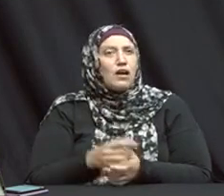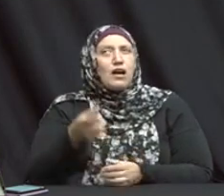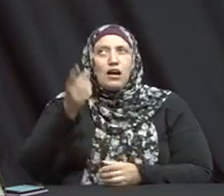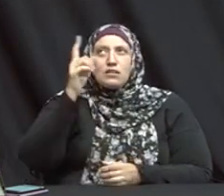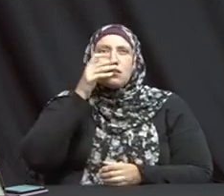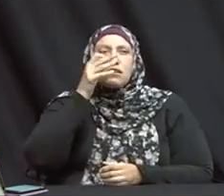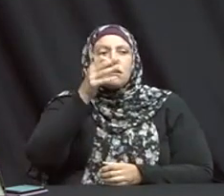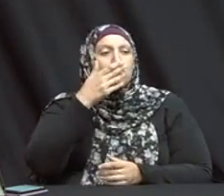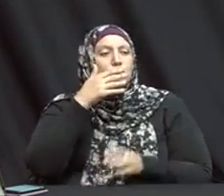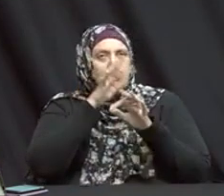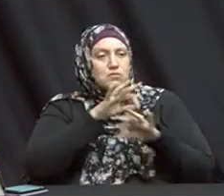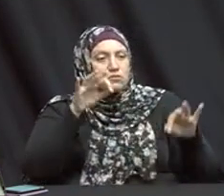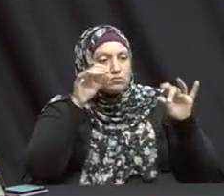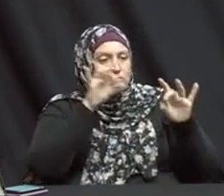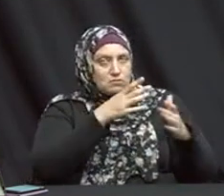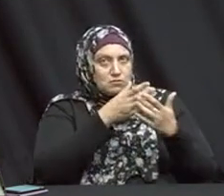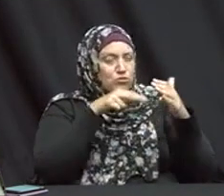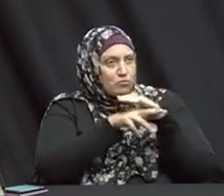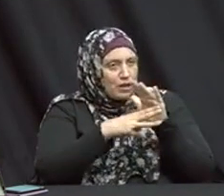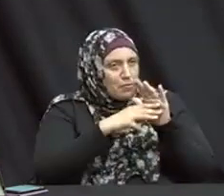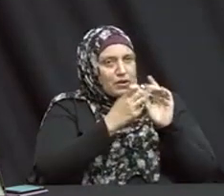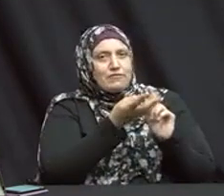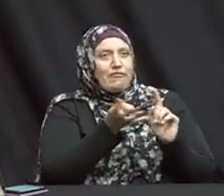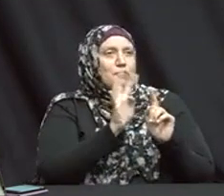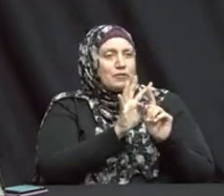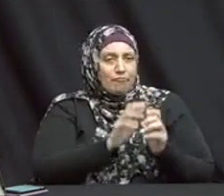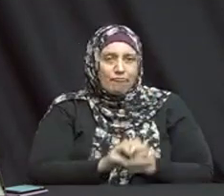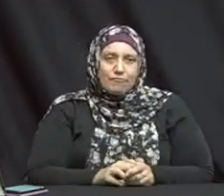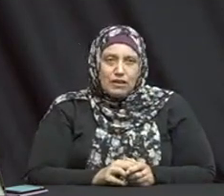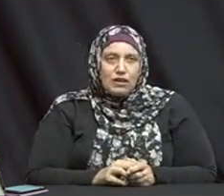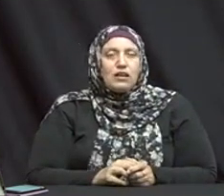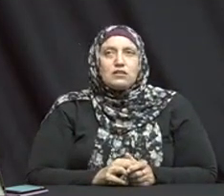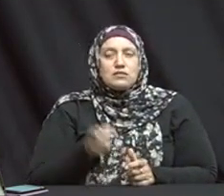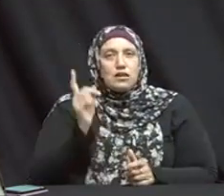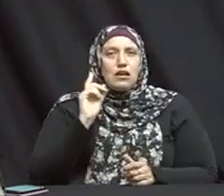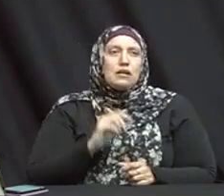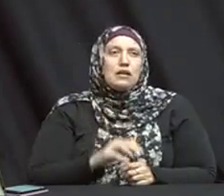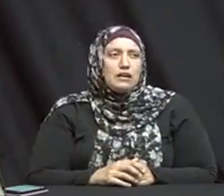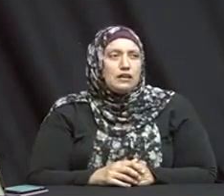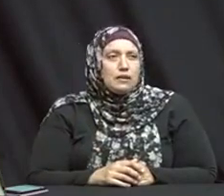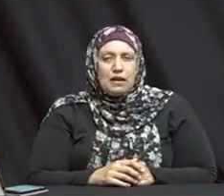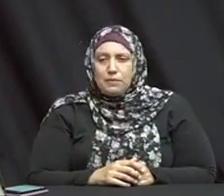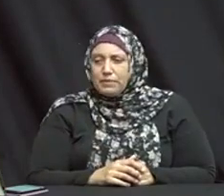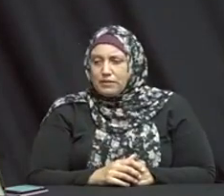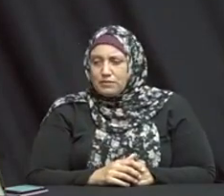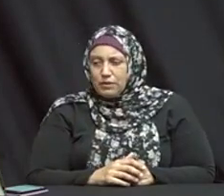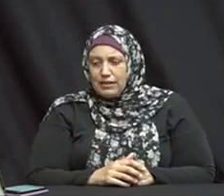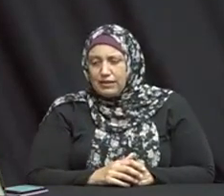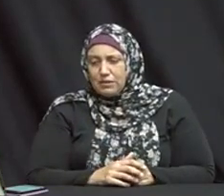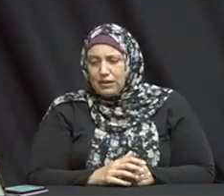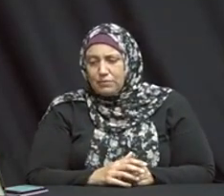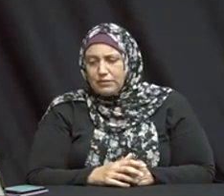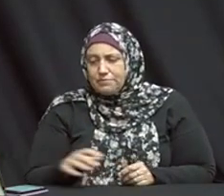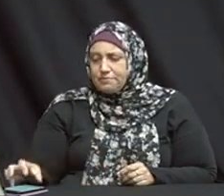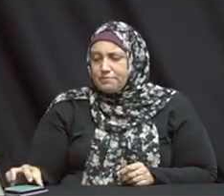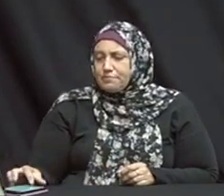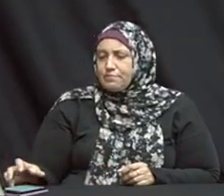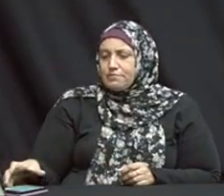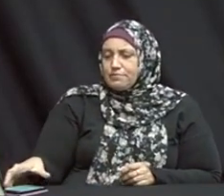على محمد وآل محمد اللهم صل على محمد وآل